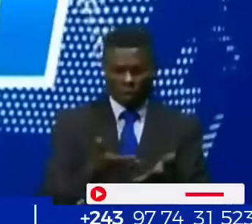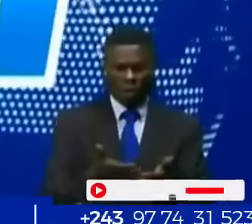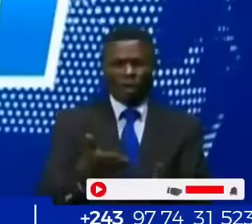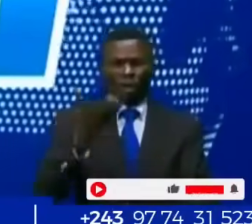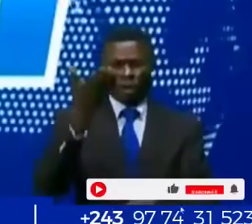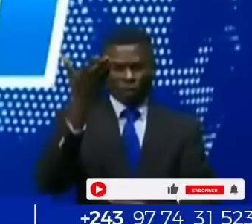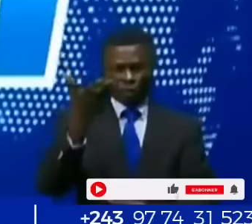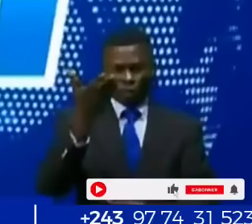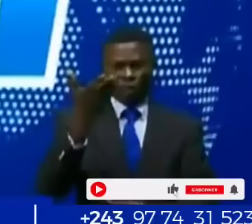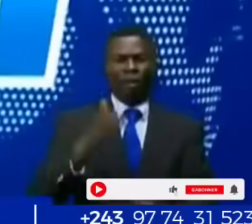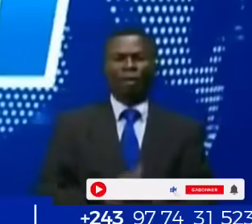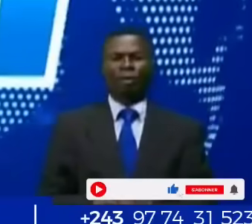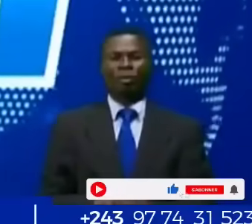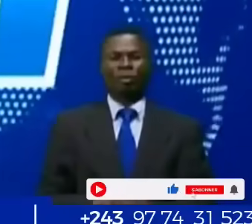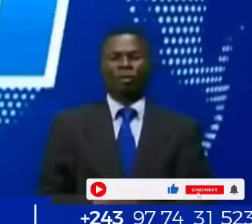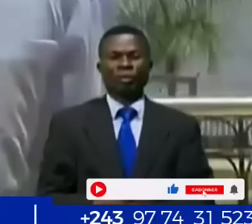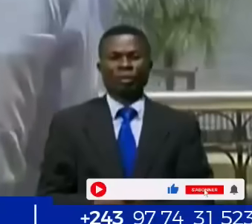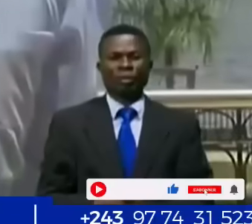reportages commentés par Rodé Panda.